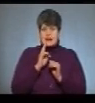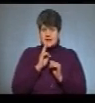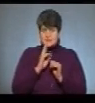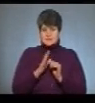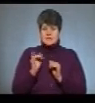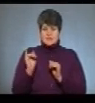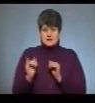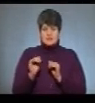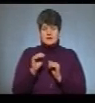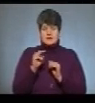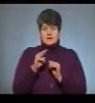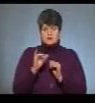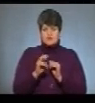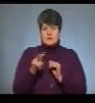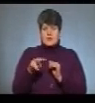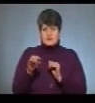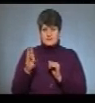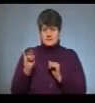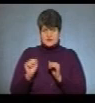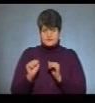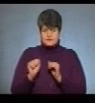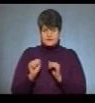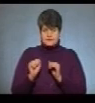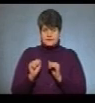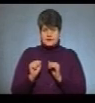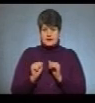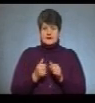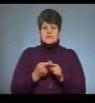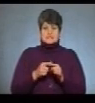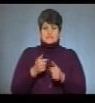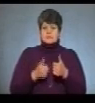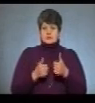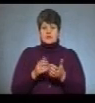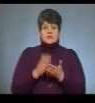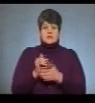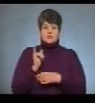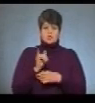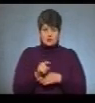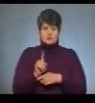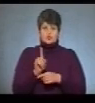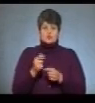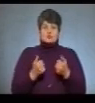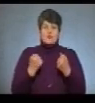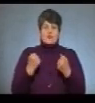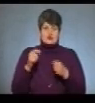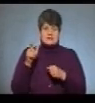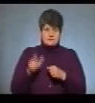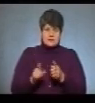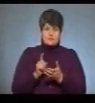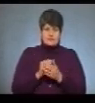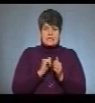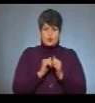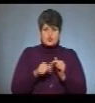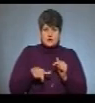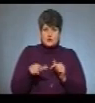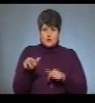та Артур Томчук з Ланівців. Кваліфікаційні заїзди полягають в тому, що спортсмен повинен на кожній із